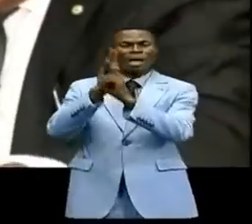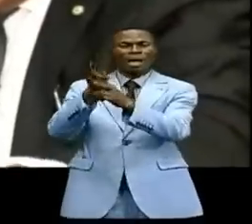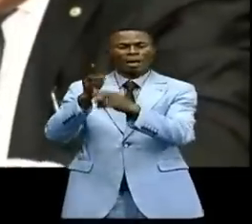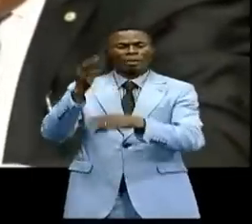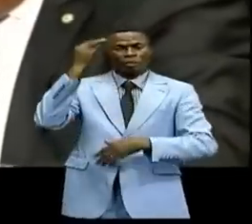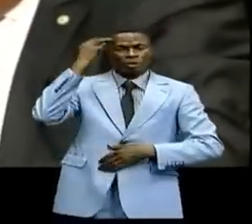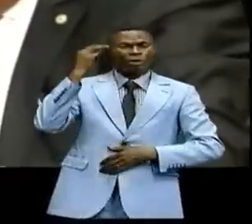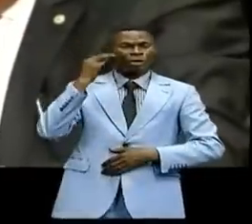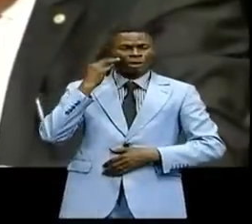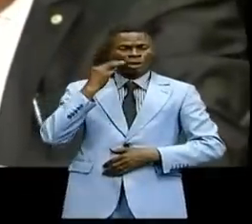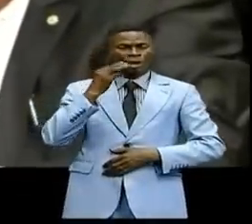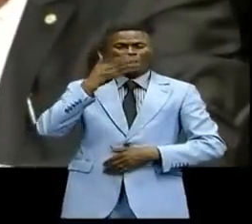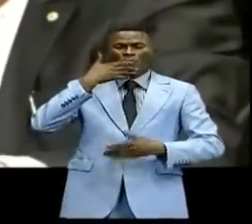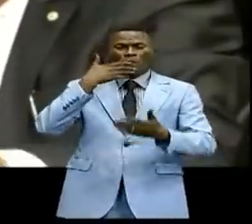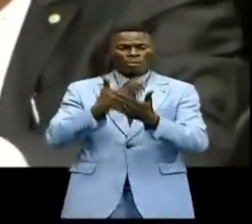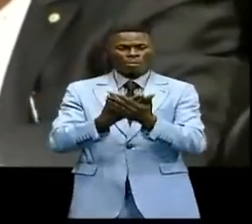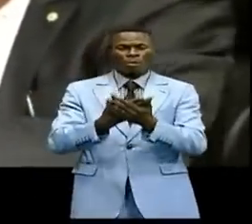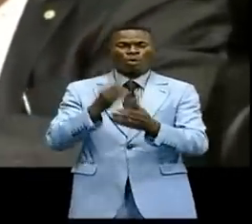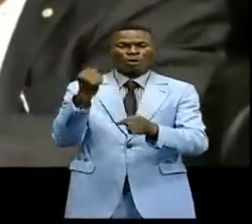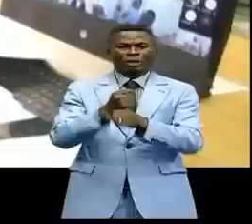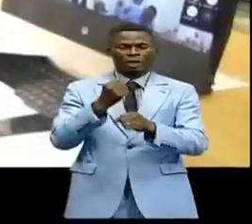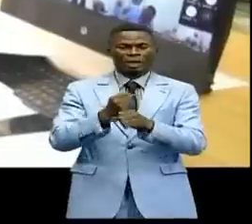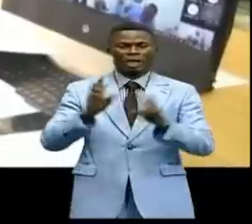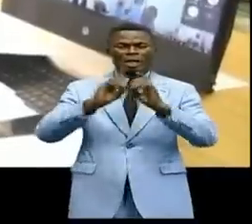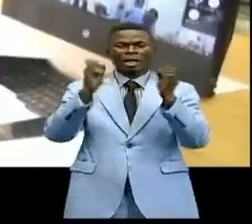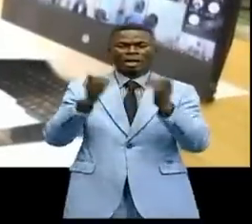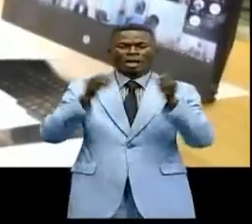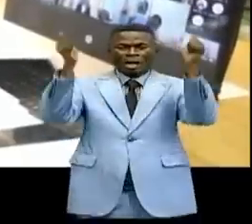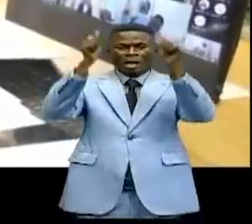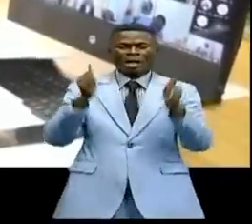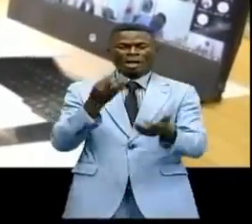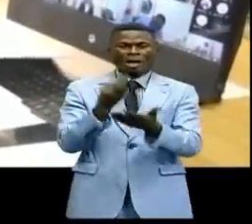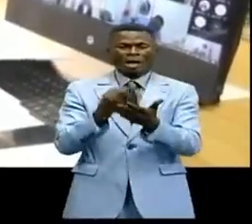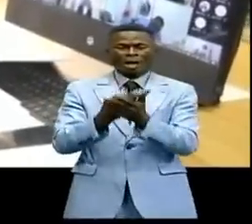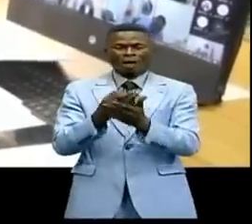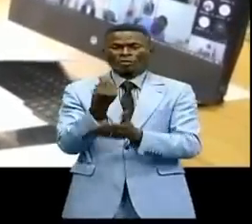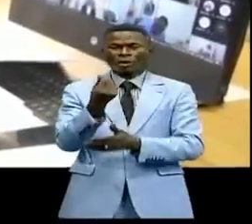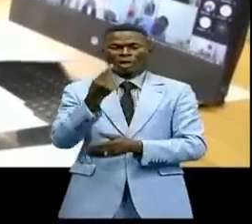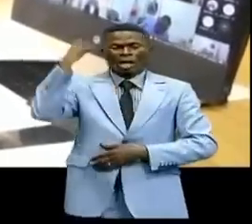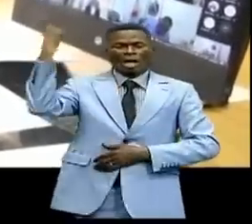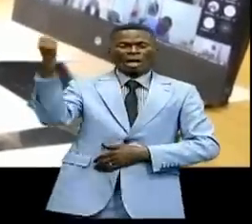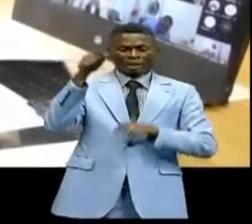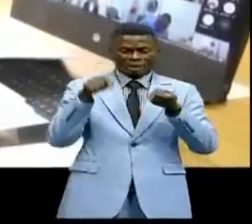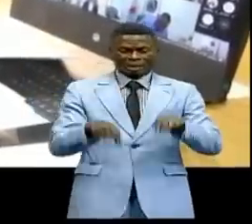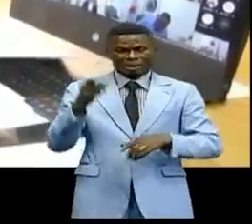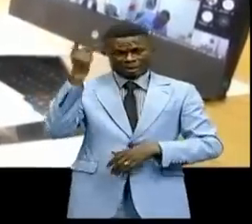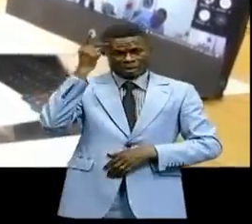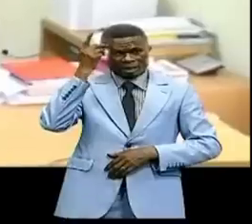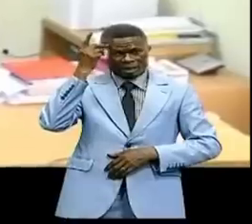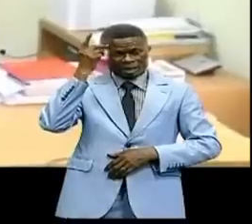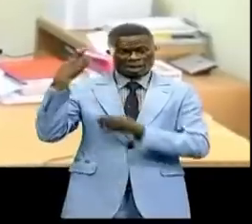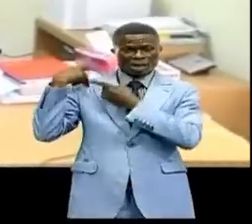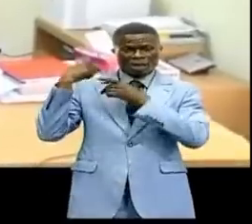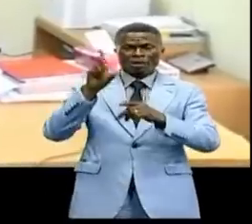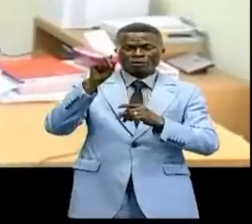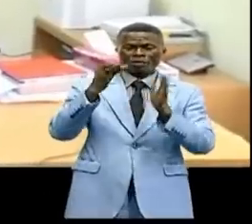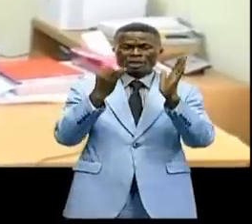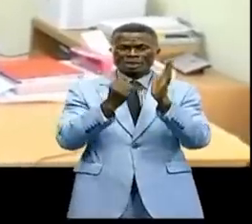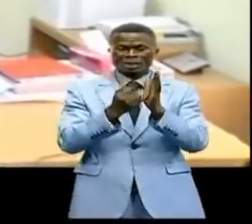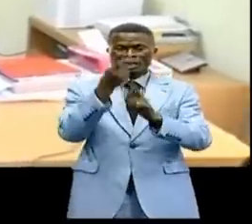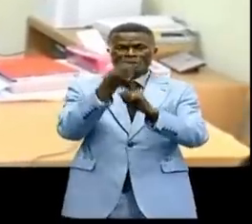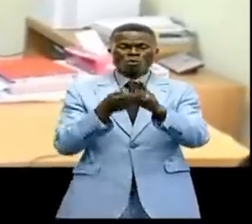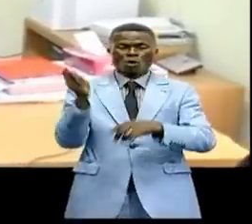Conseil du bon déroulement de la mission du département Afrique du Fonds monétaire international à Kinshasa, qui depuis le 26 avril